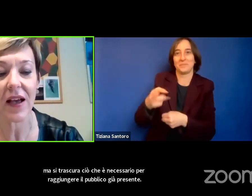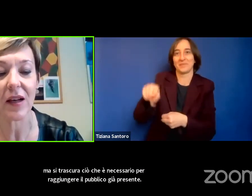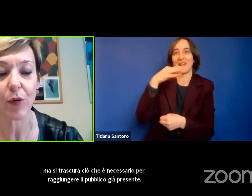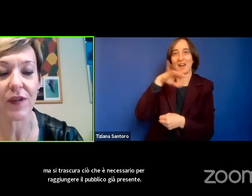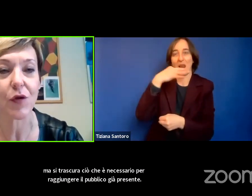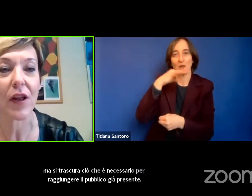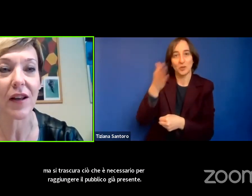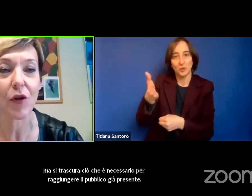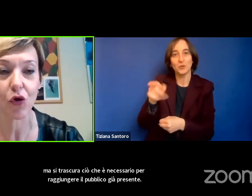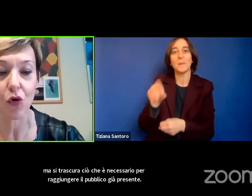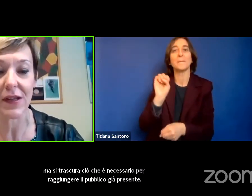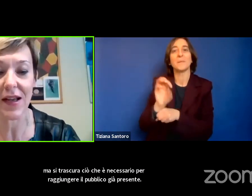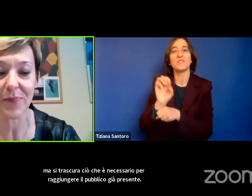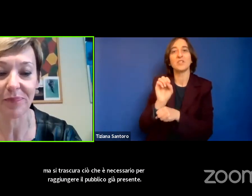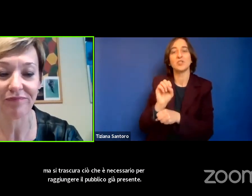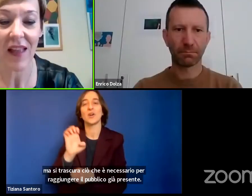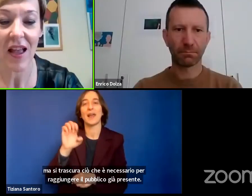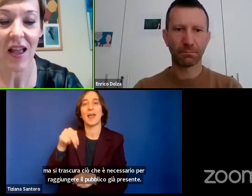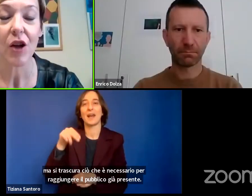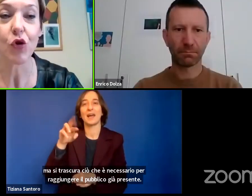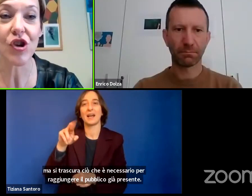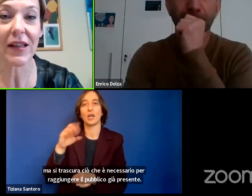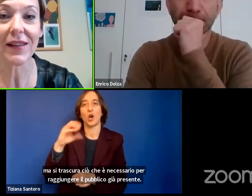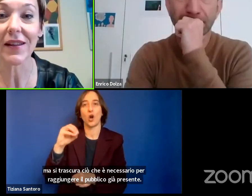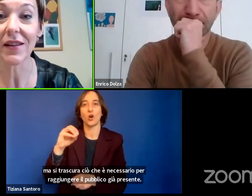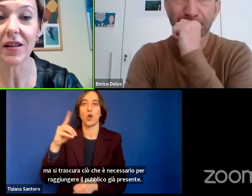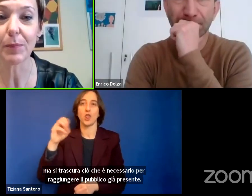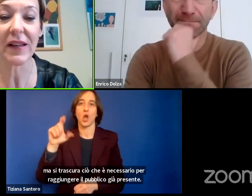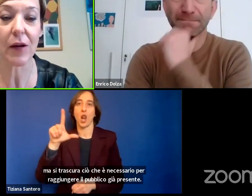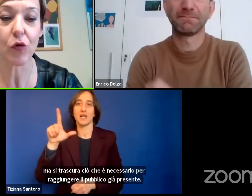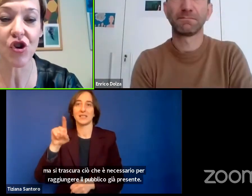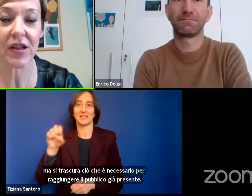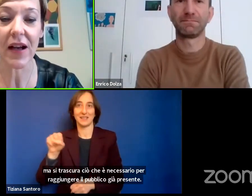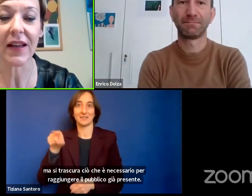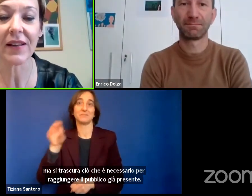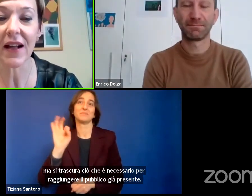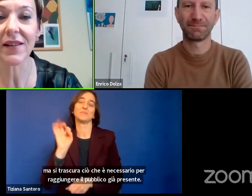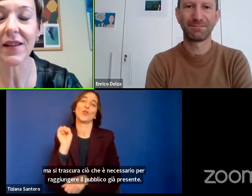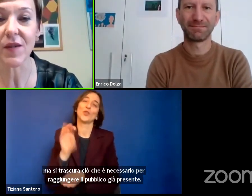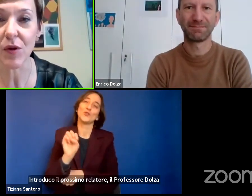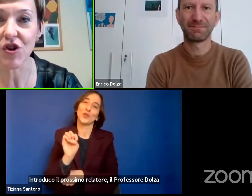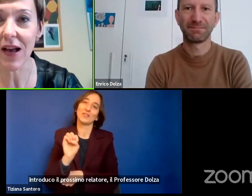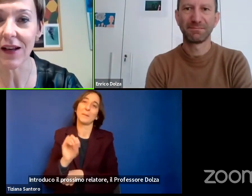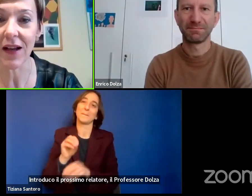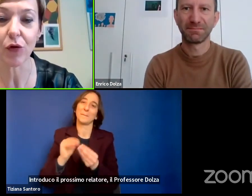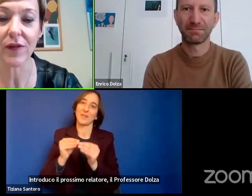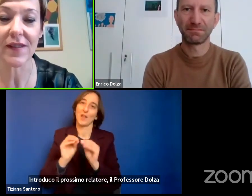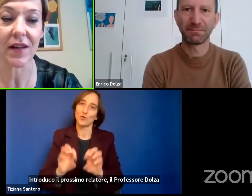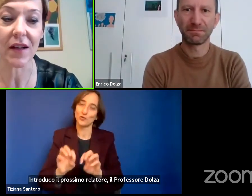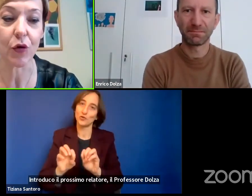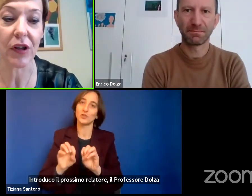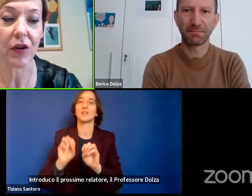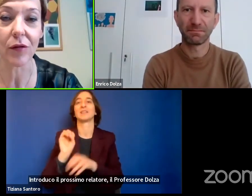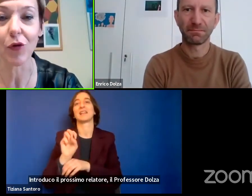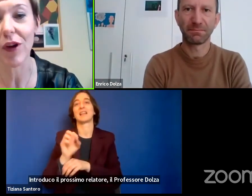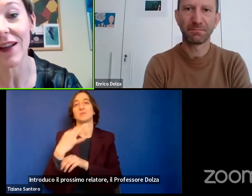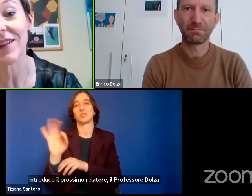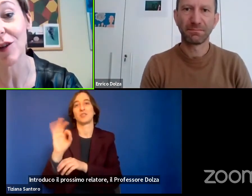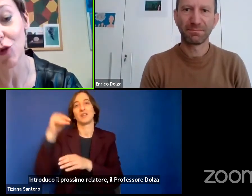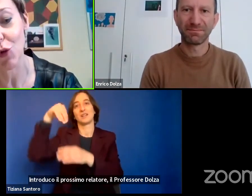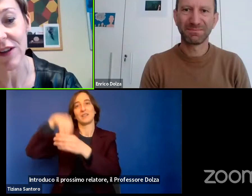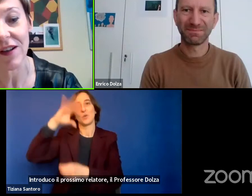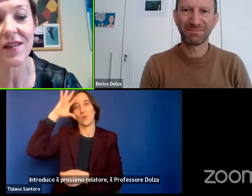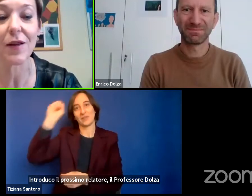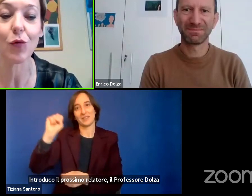relatore, che è il professor Enrico Dolza, docente di pedagogia e didattica speciale all'Università di Torino,